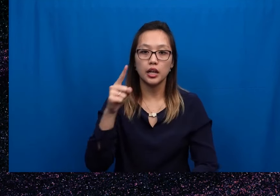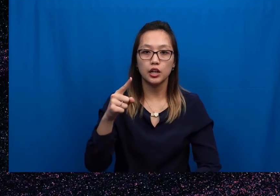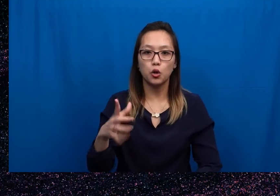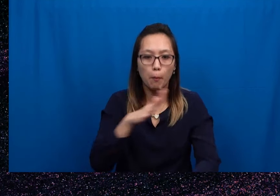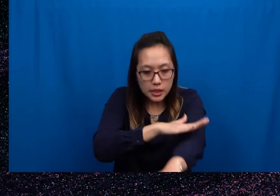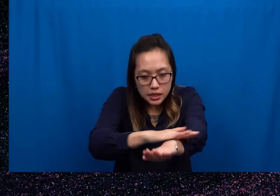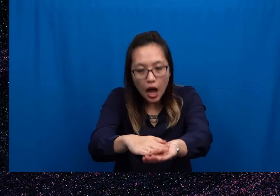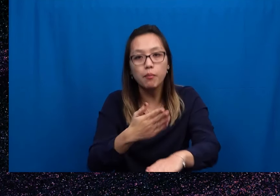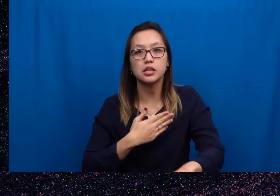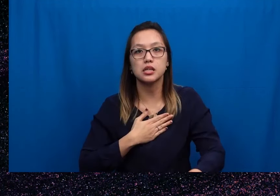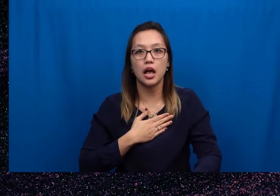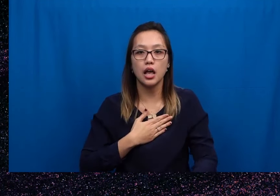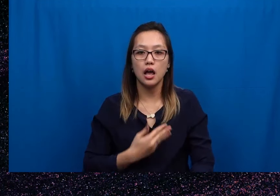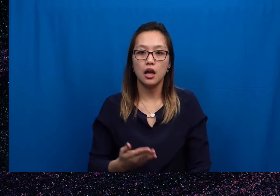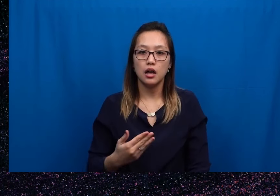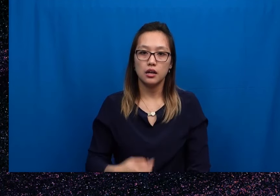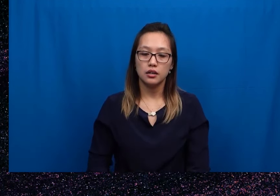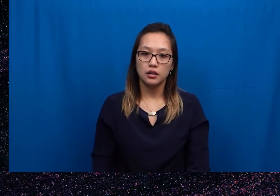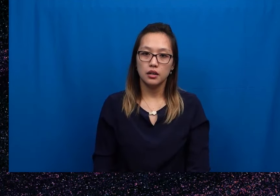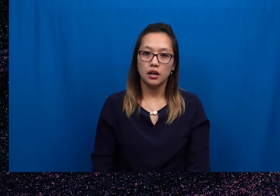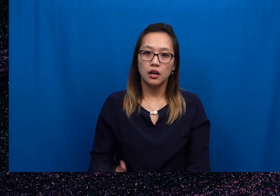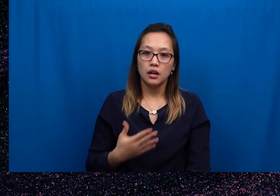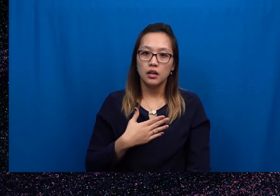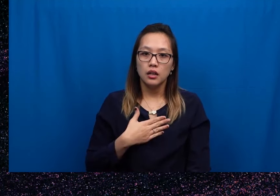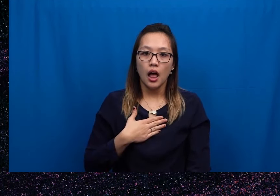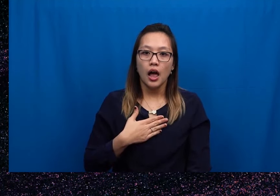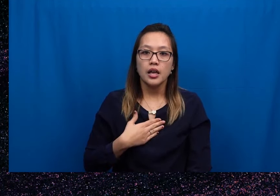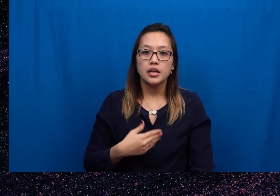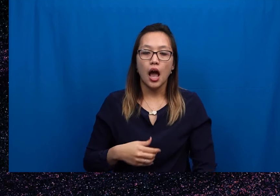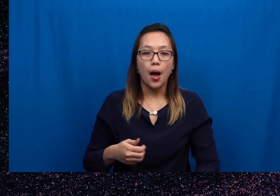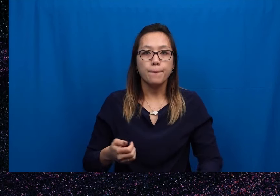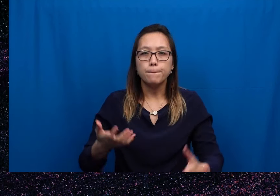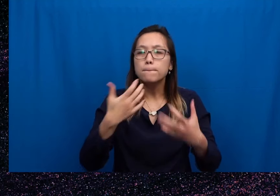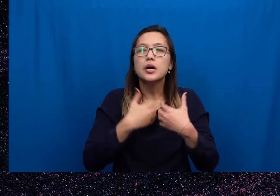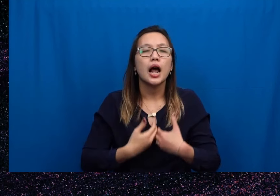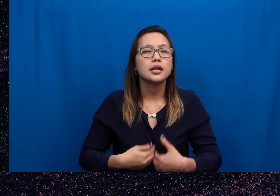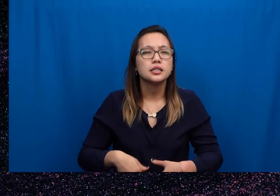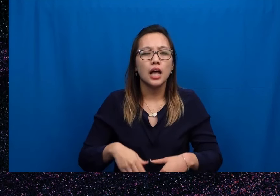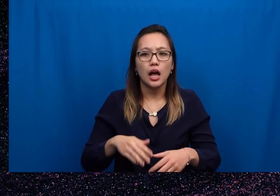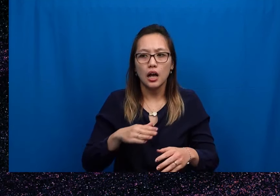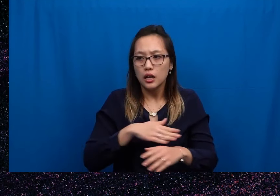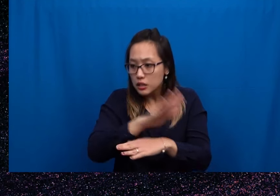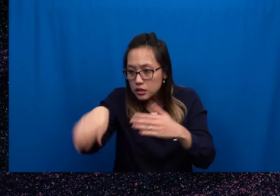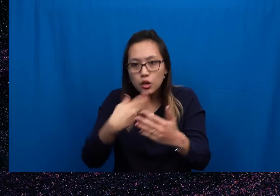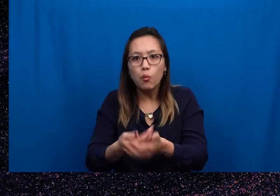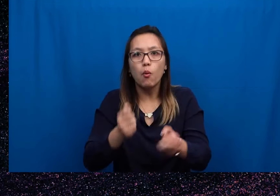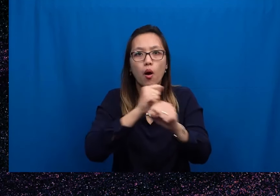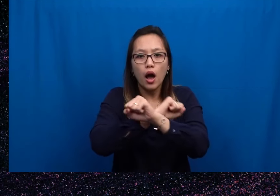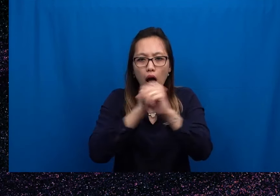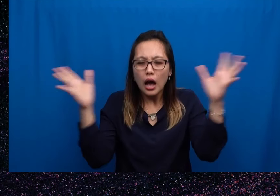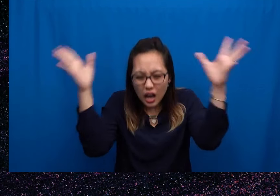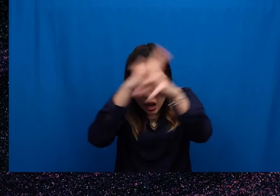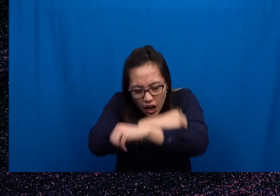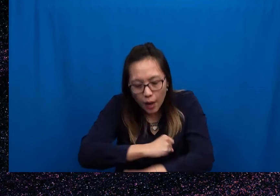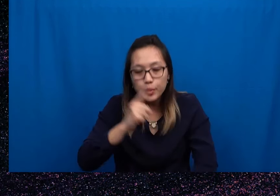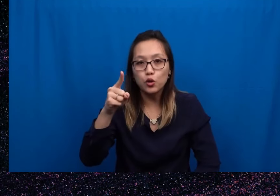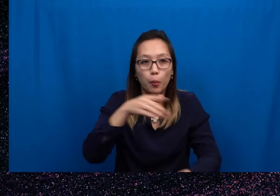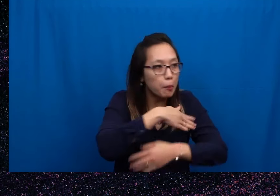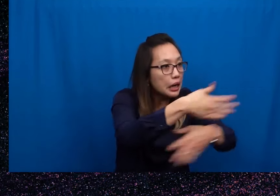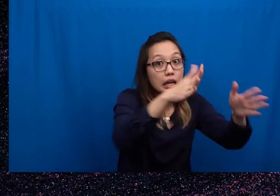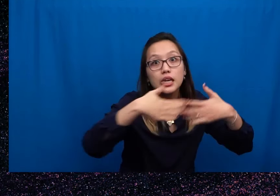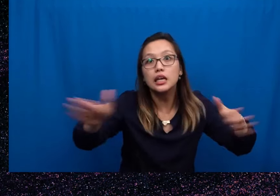saya, hadir di dalam diri saya, semua kegelapan itu menyingkir dari pikiran saya.